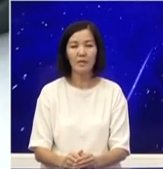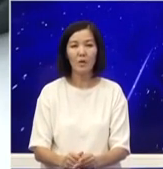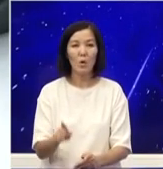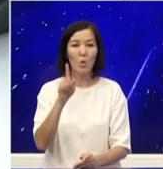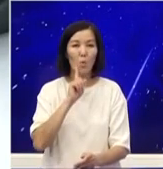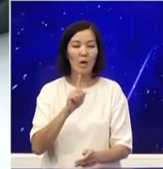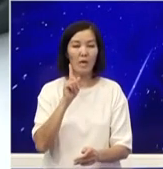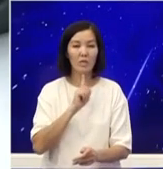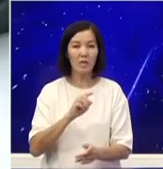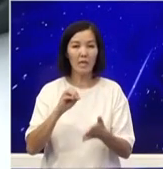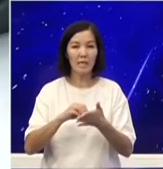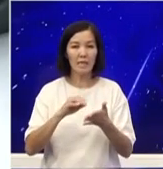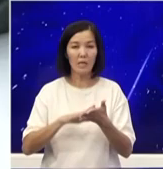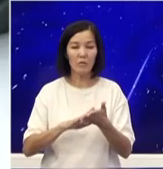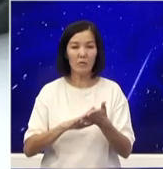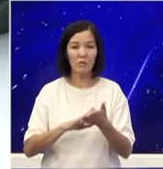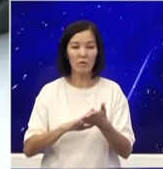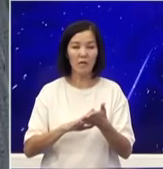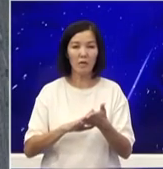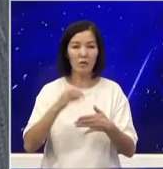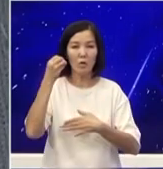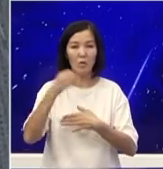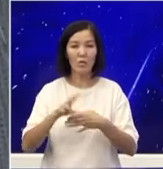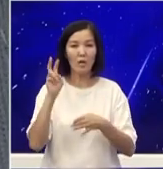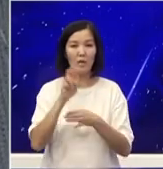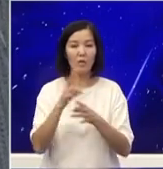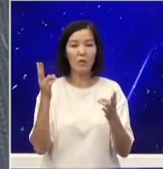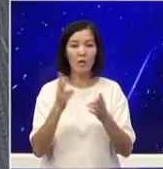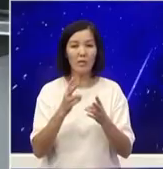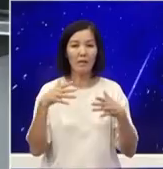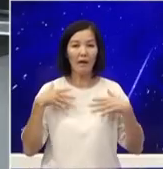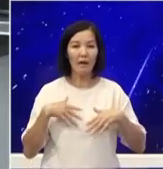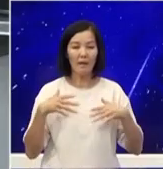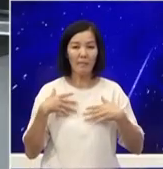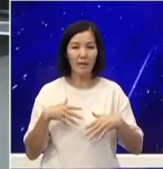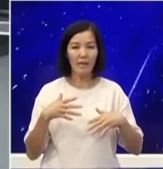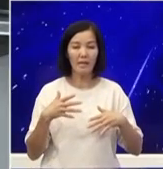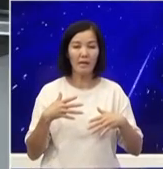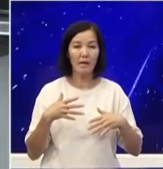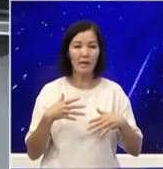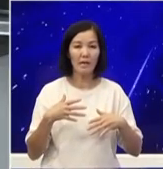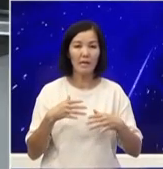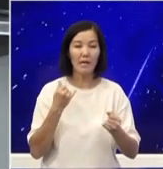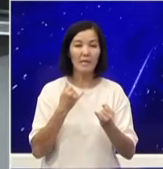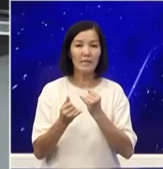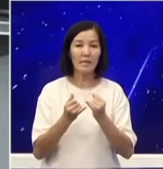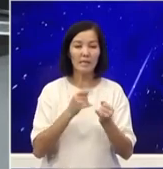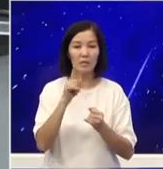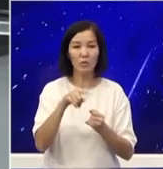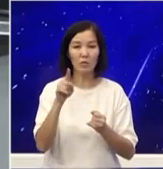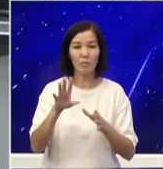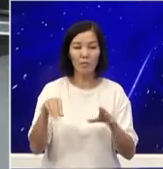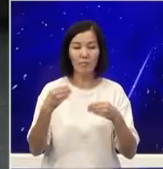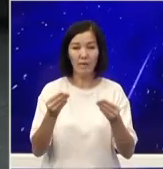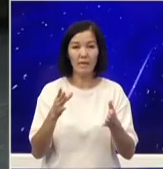Уақытша тіркеуге қою үшін жергілікті мамандандырылған орталыққа келу қажет. Армян көліктері тіркеуден өткеннен кейін сары түсті фондағы нөмірлер беріледі.